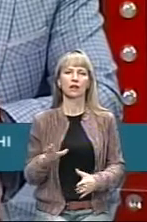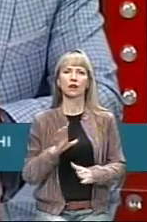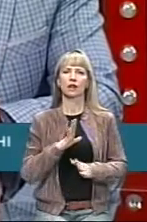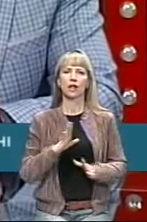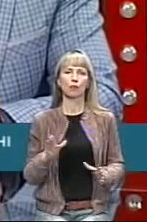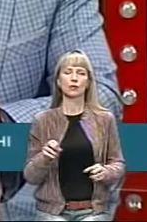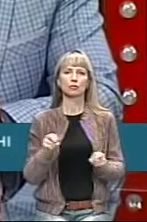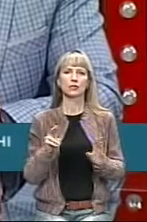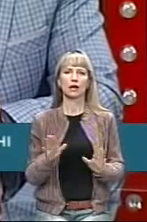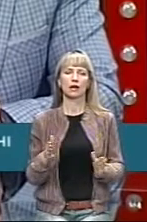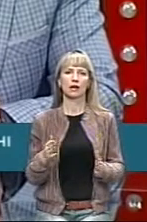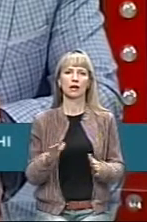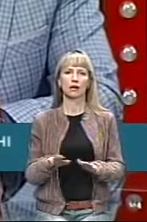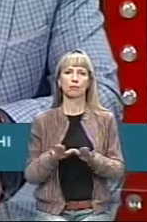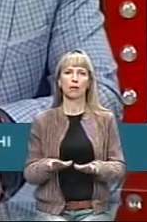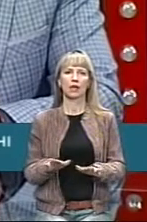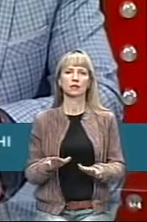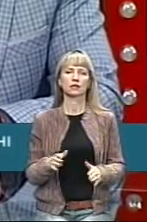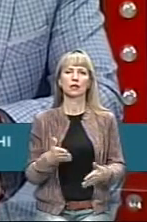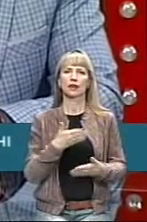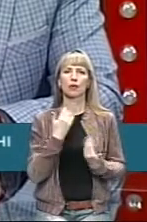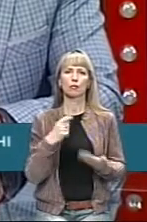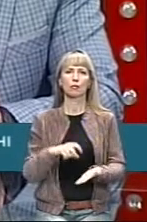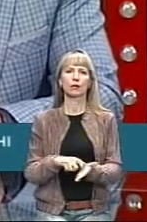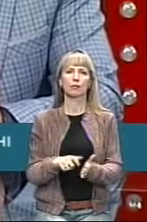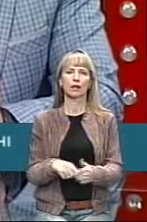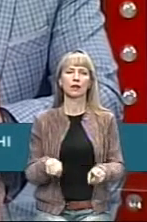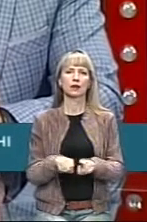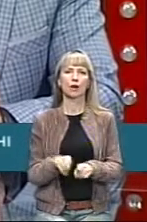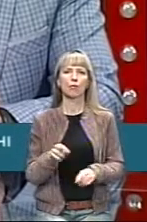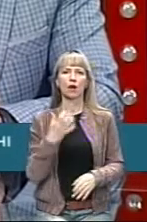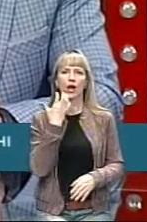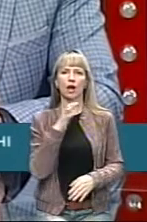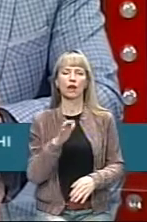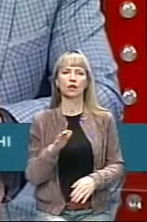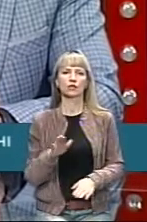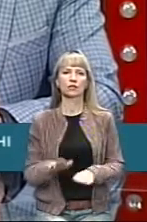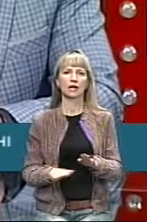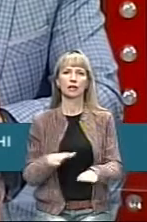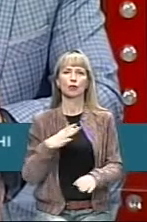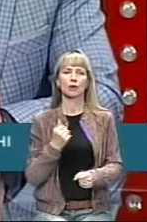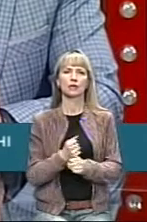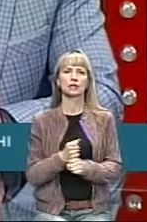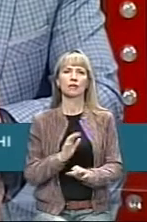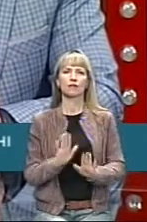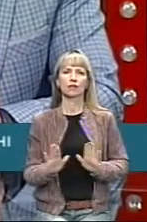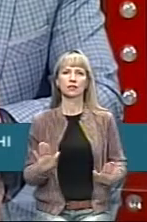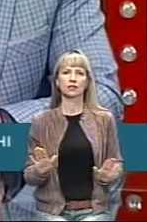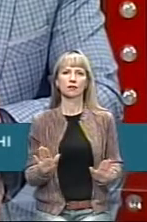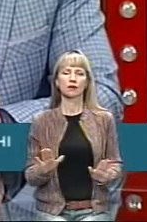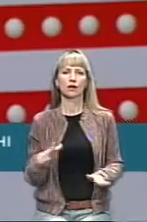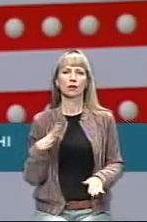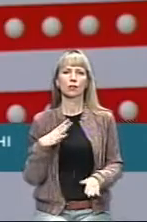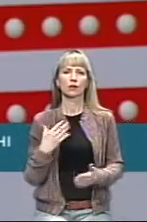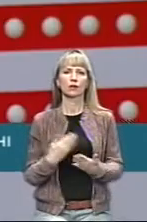гарного приміщення. І отак от по гарячих слідах була зроблена виставка. А не було жодних приміщень,